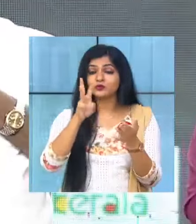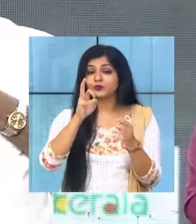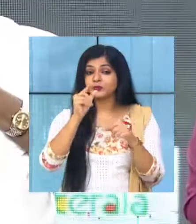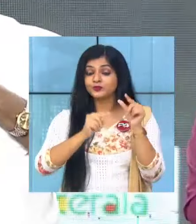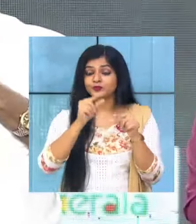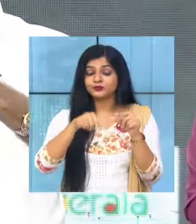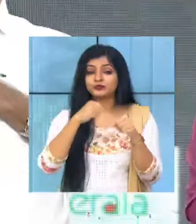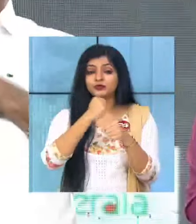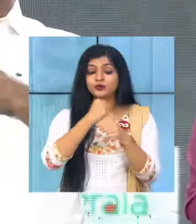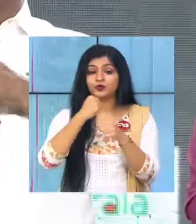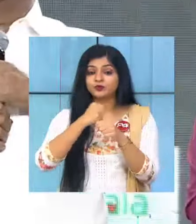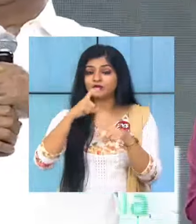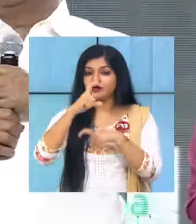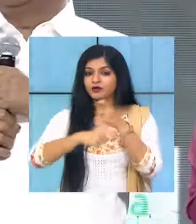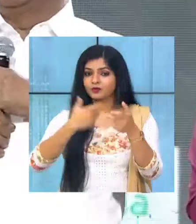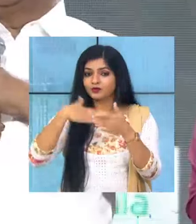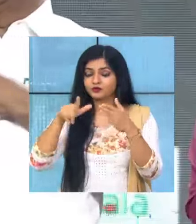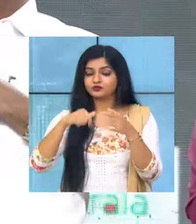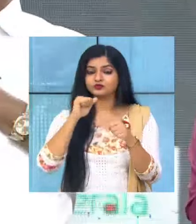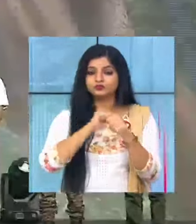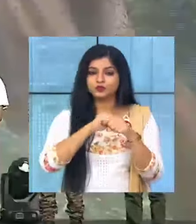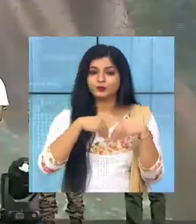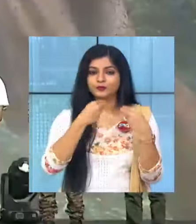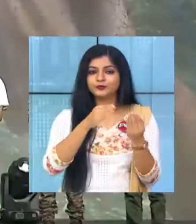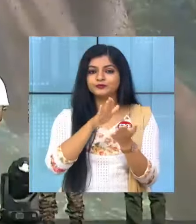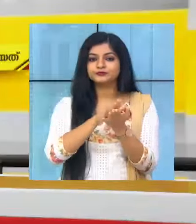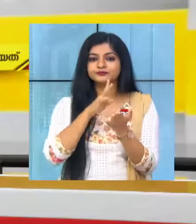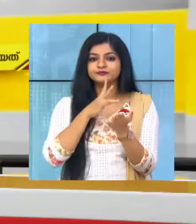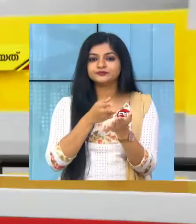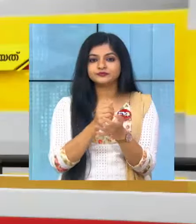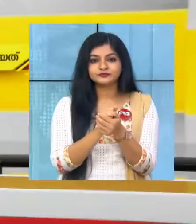ഗോകുലം ഗ്രൂപ്പ് ഓഫ് കമ്പനീസിൽ ഗോപാലേട്ടൻ ജോലി കൊടുക്കും